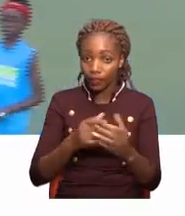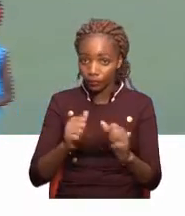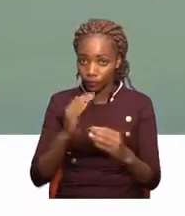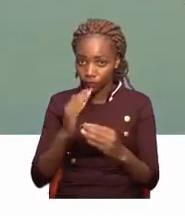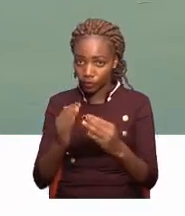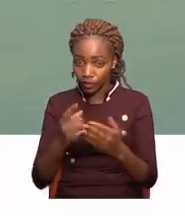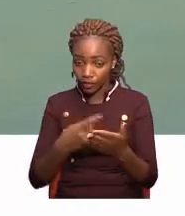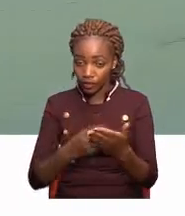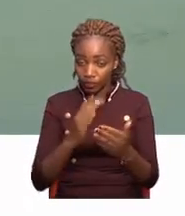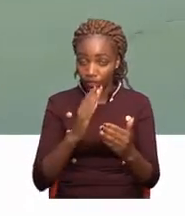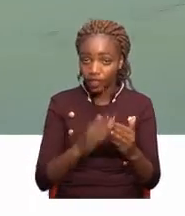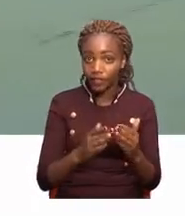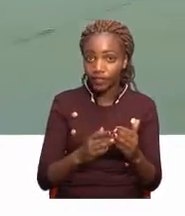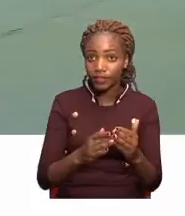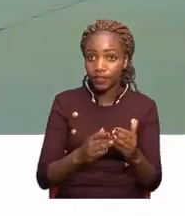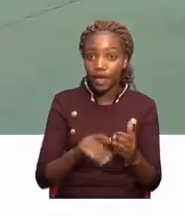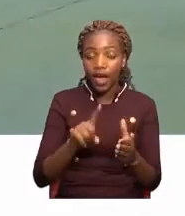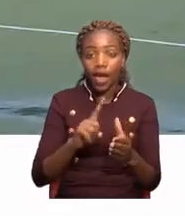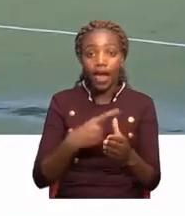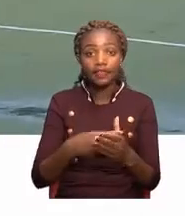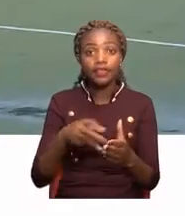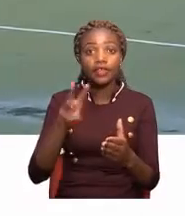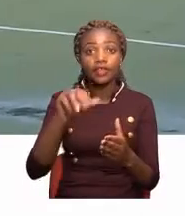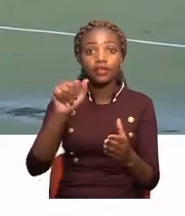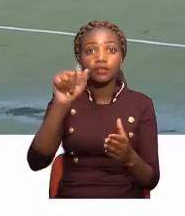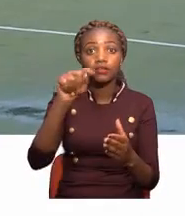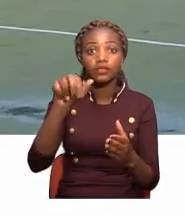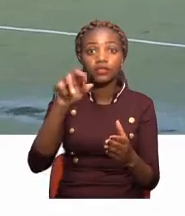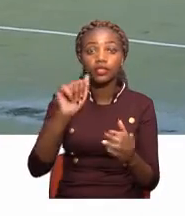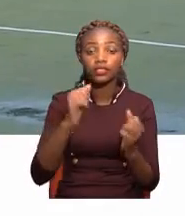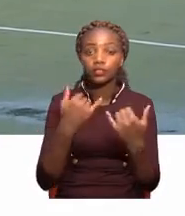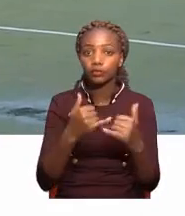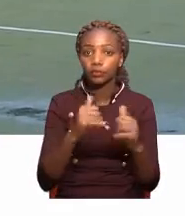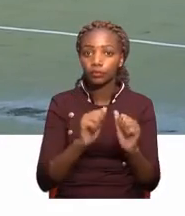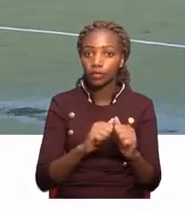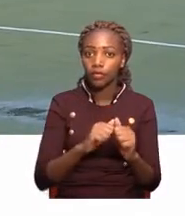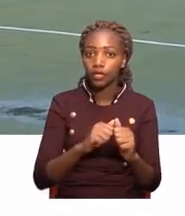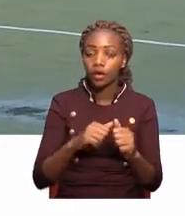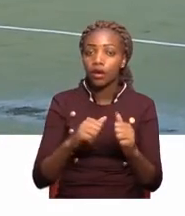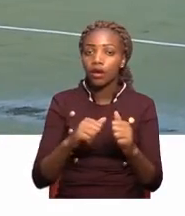huku Wazalendo Masters wakigaragazana na Young Stars siku ya Jumapili saa 7 mchana.